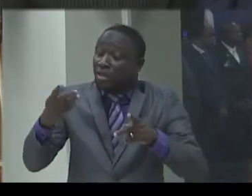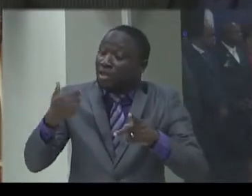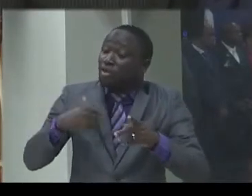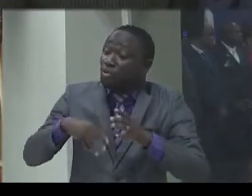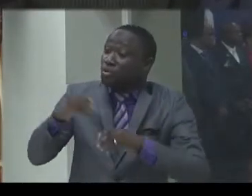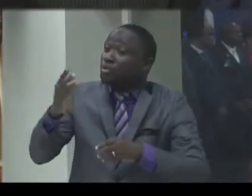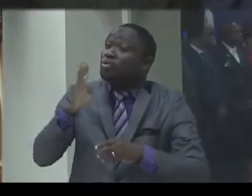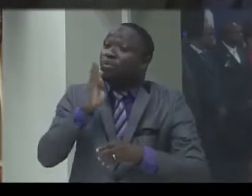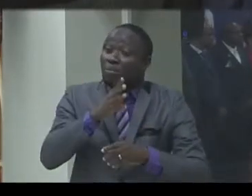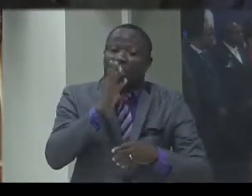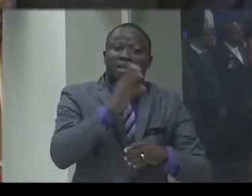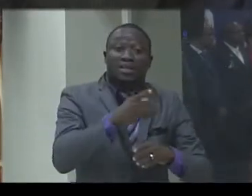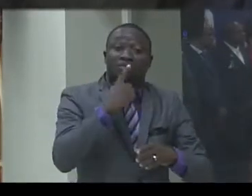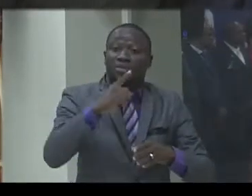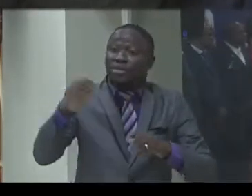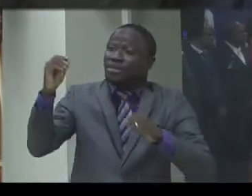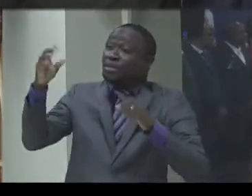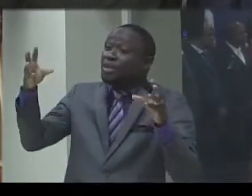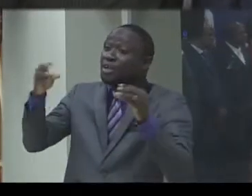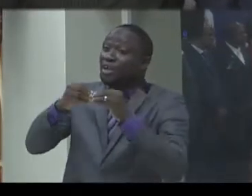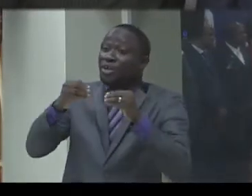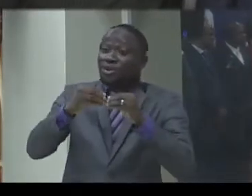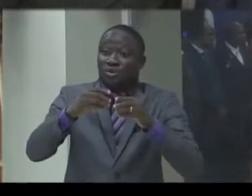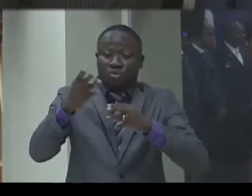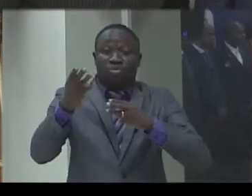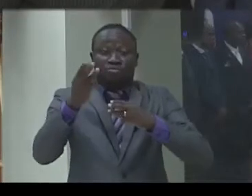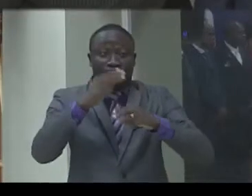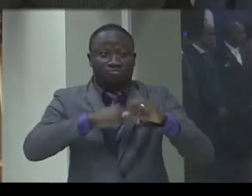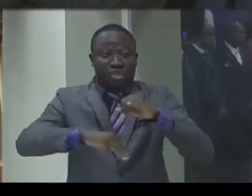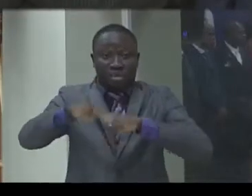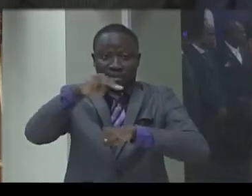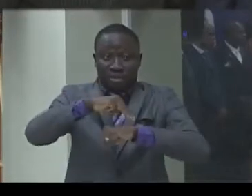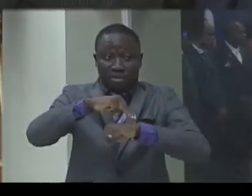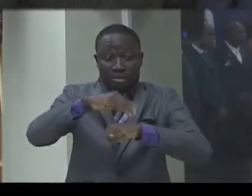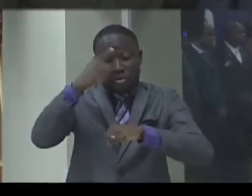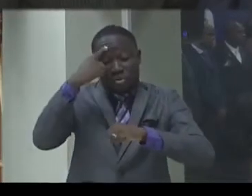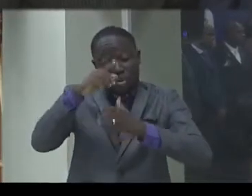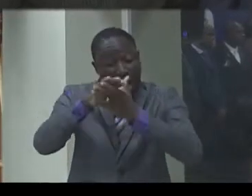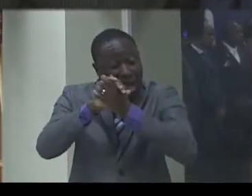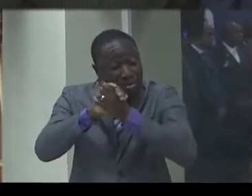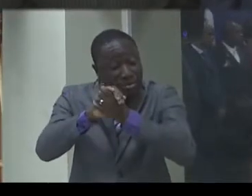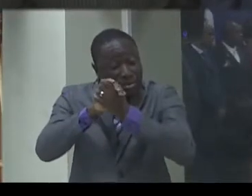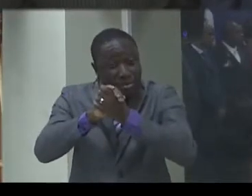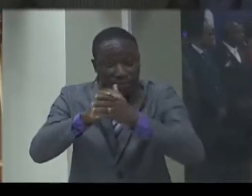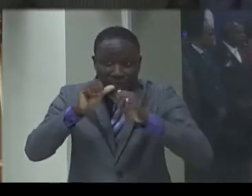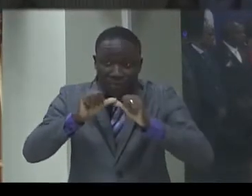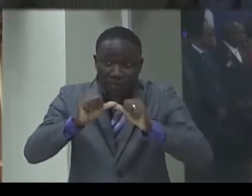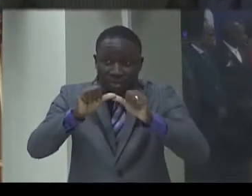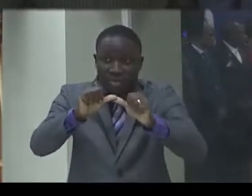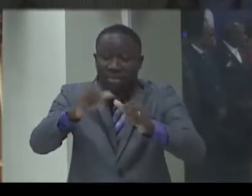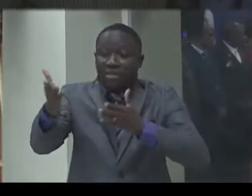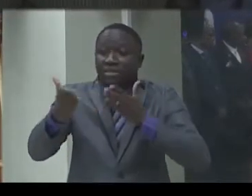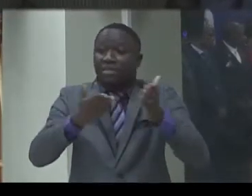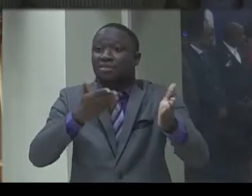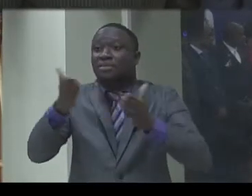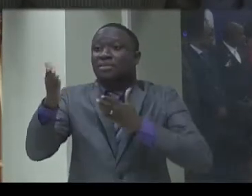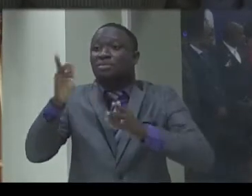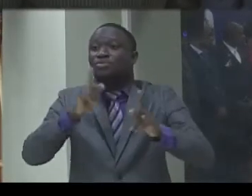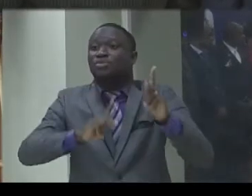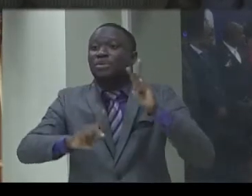pale lè, sot dil nan konsey de ministran la. Pou asire kontinuité nan servis piblik la.